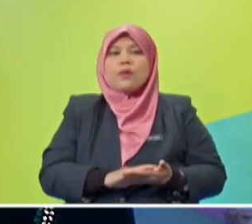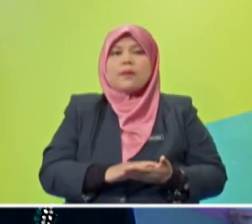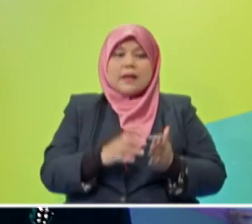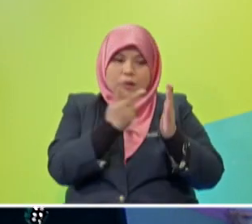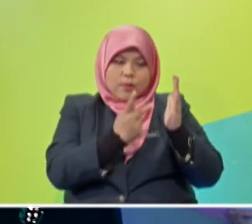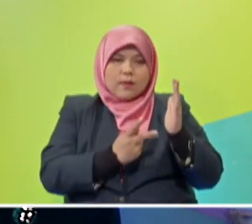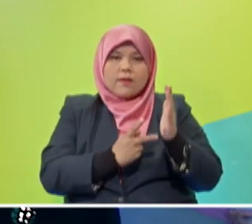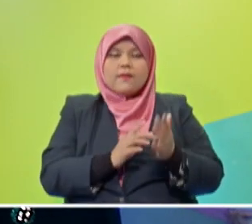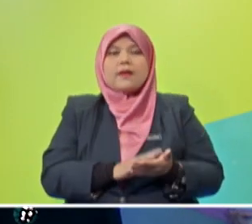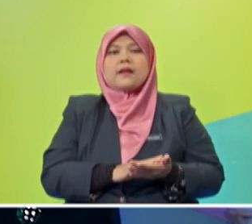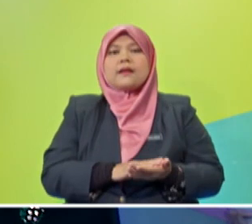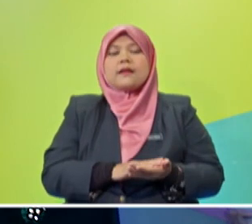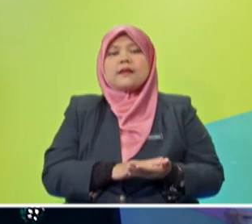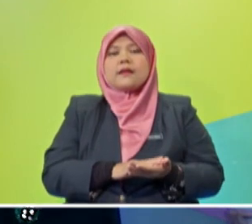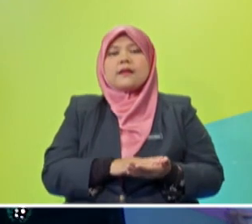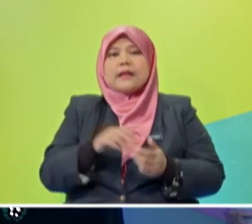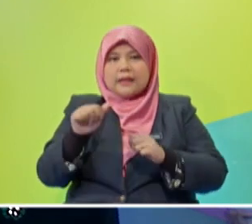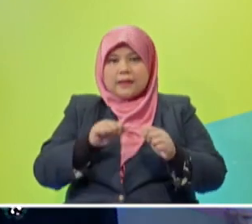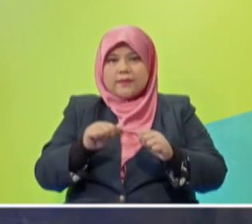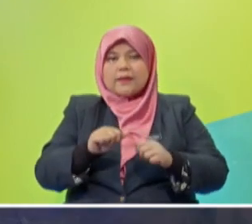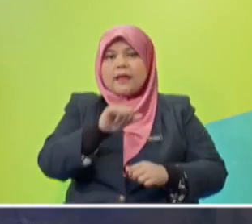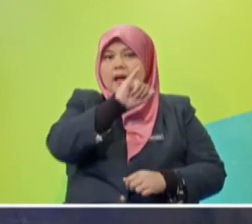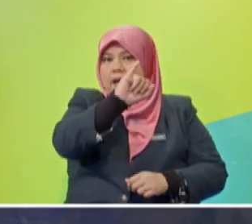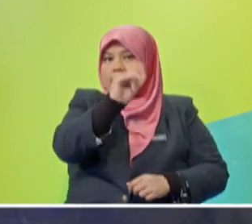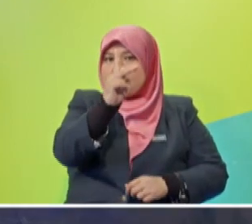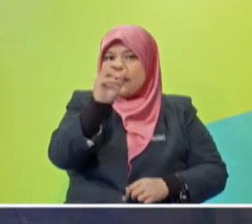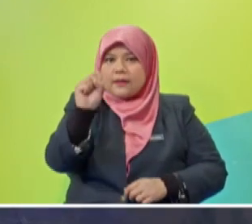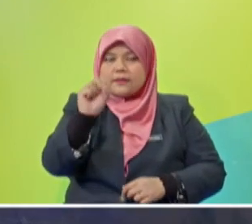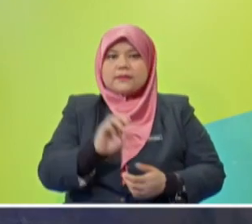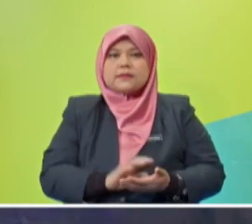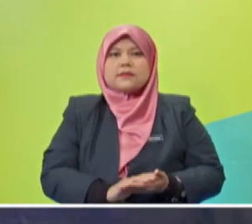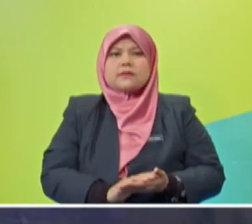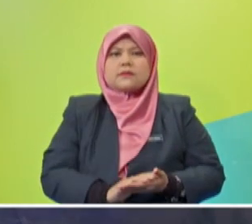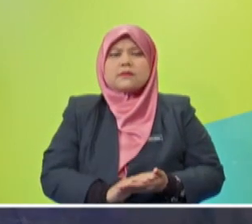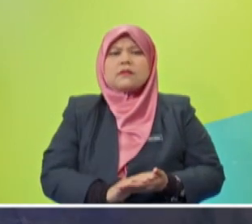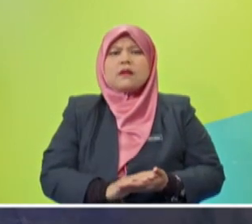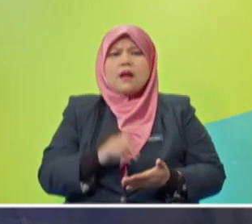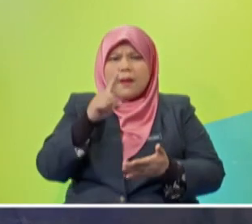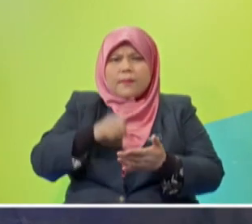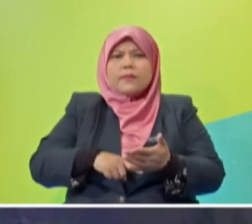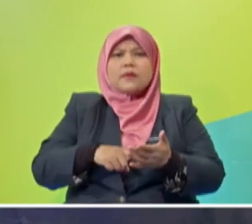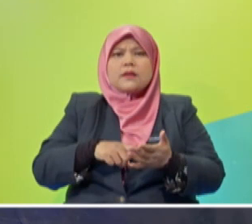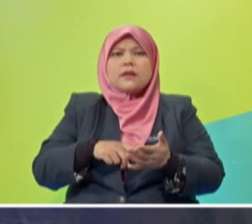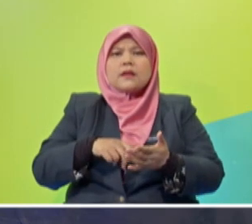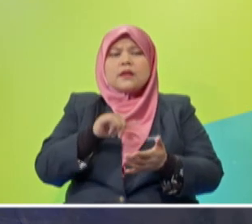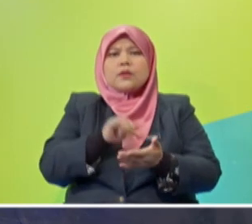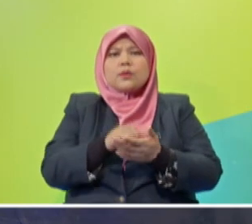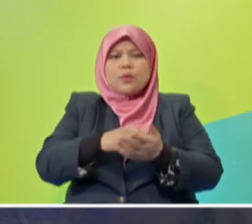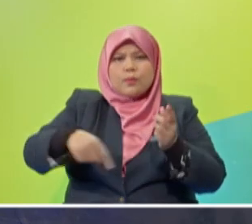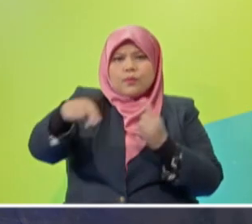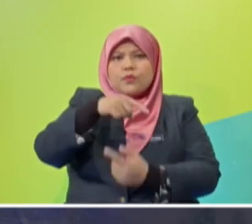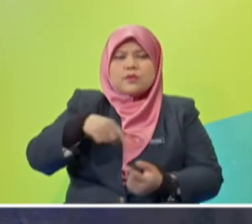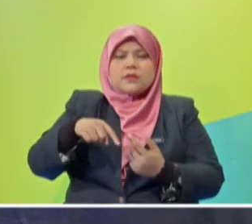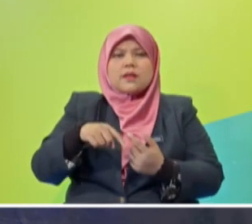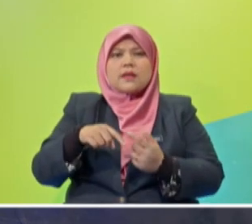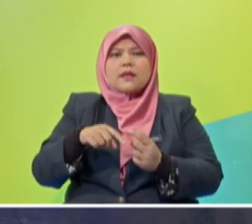craft kan. Itu adalah contoh aktiviti IKS. Cikgu boleh pantangnya sikit mengenai apa itu maksud pusing ganti tahunan, cikgu?